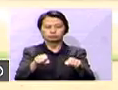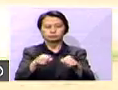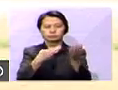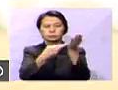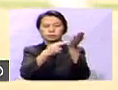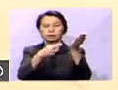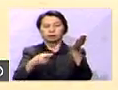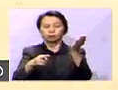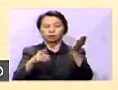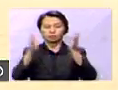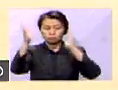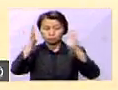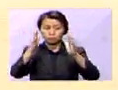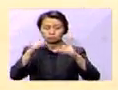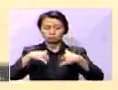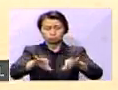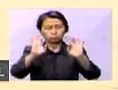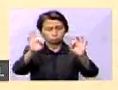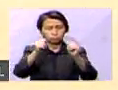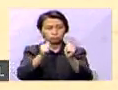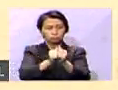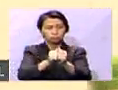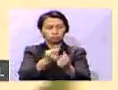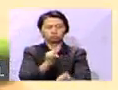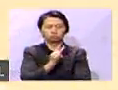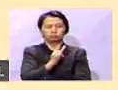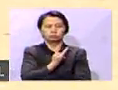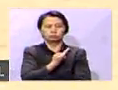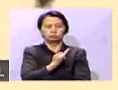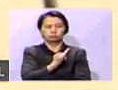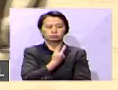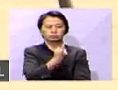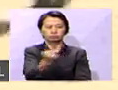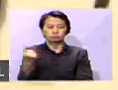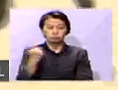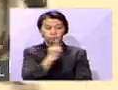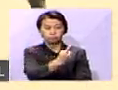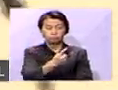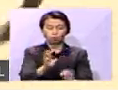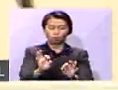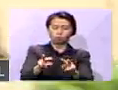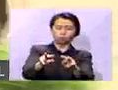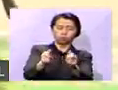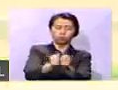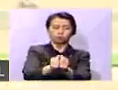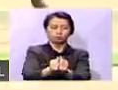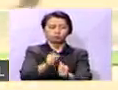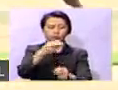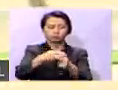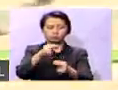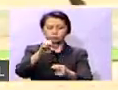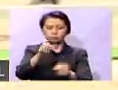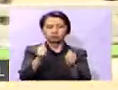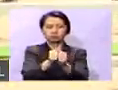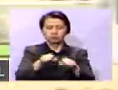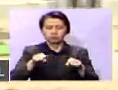Rawang, Malaysia meneruskan kecemerlangan dalam acara perseorangan dressage. Gandingan memukau Kuzandria Nur bersama